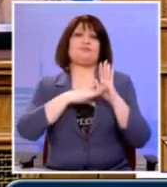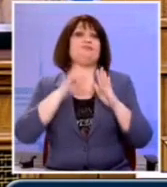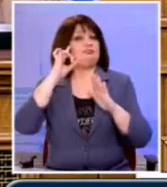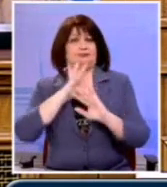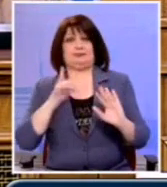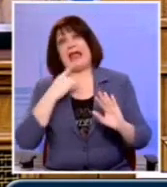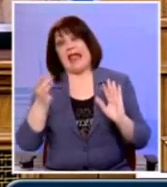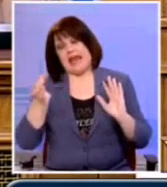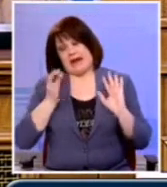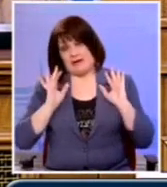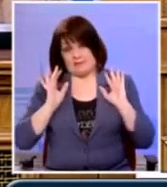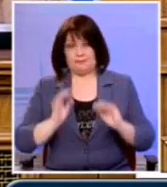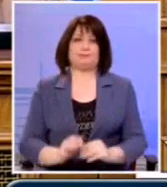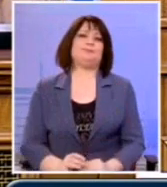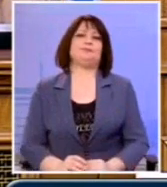καταλαβαίνουν.